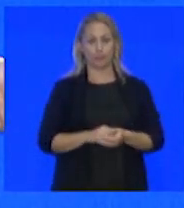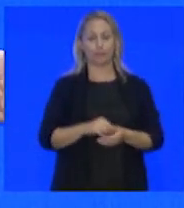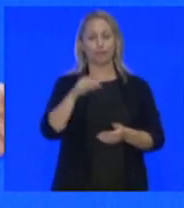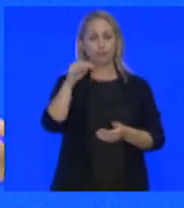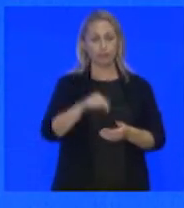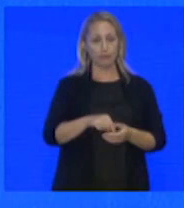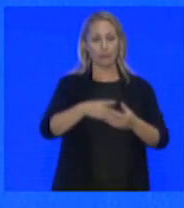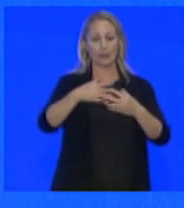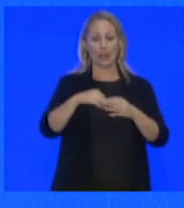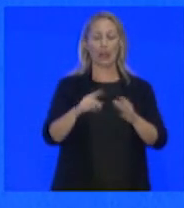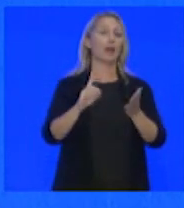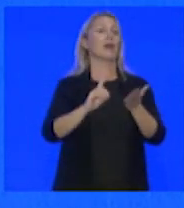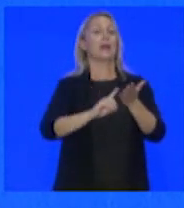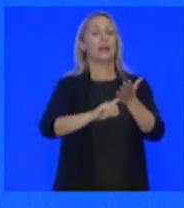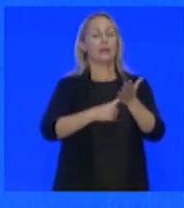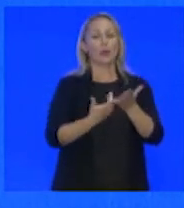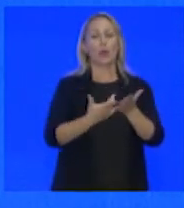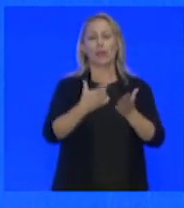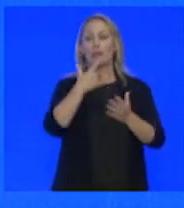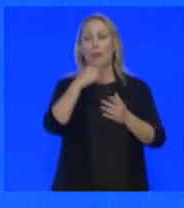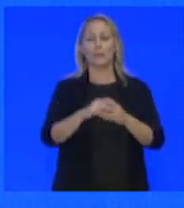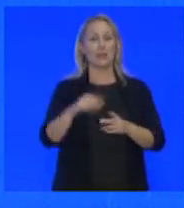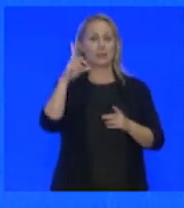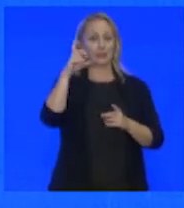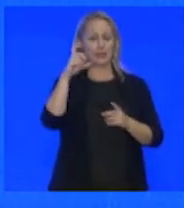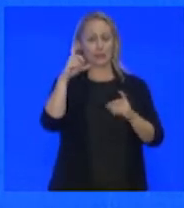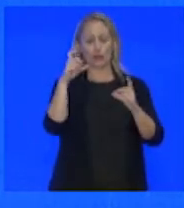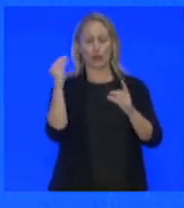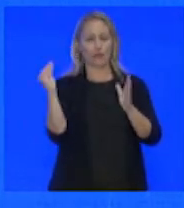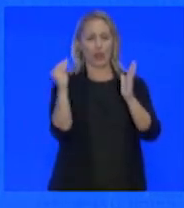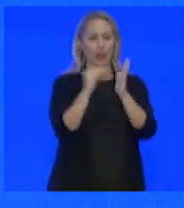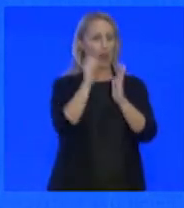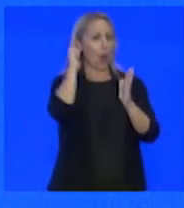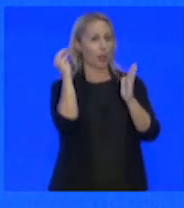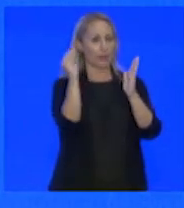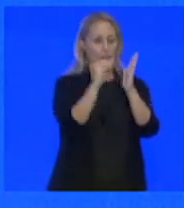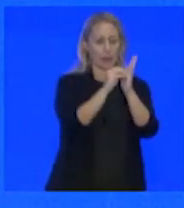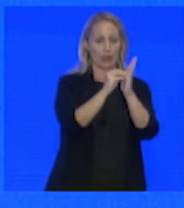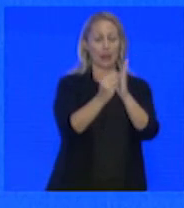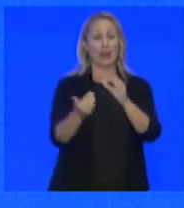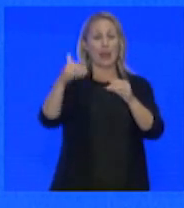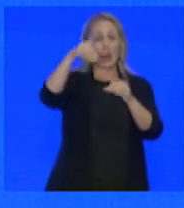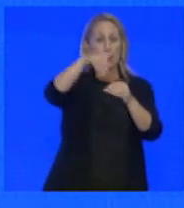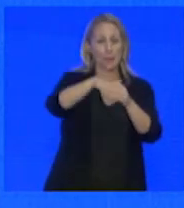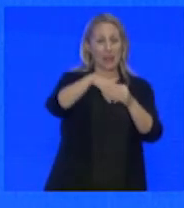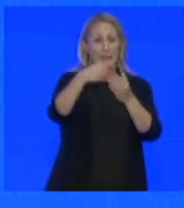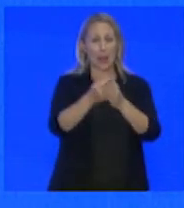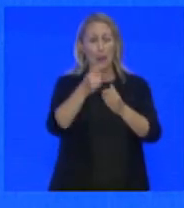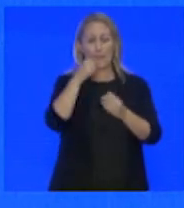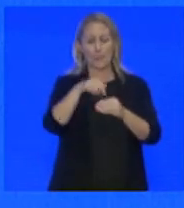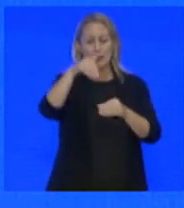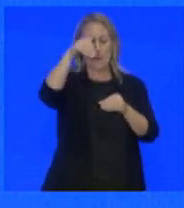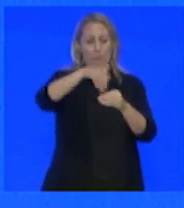φωτογραφία και μερικά στοιχεία κατόχου, αλλά θα ενσωματώνουν την πιο εξελιγμένη